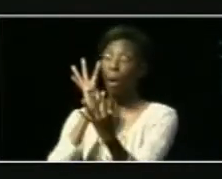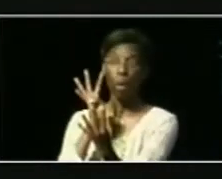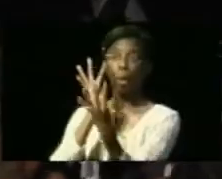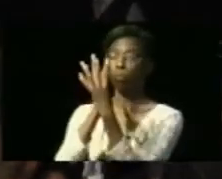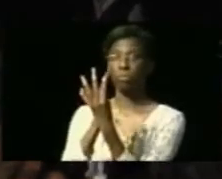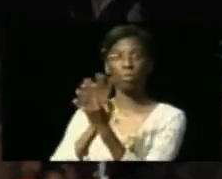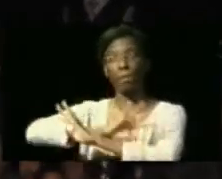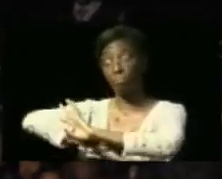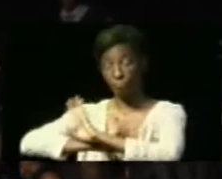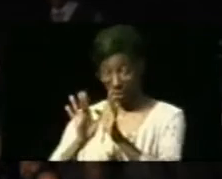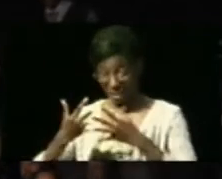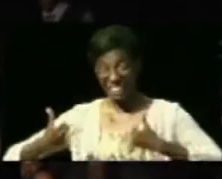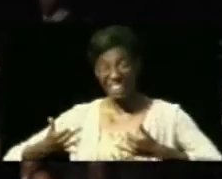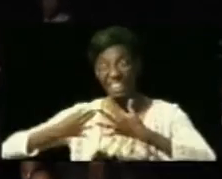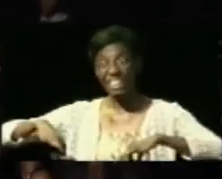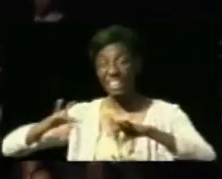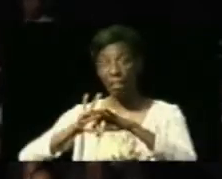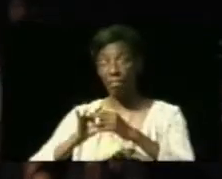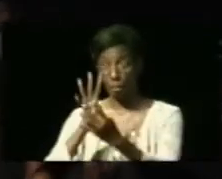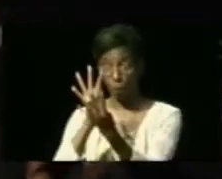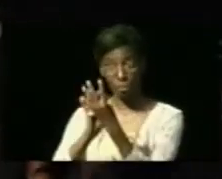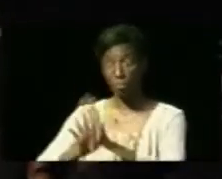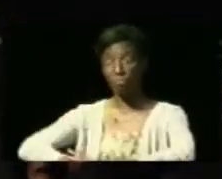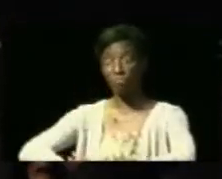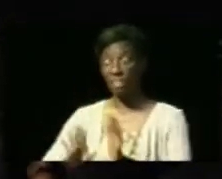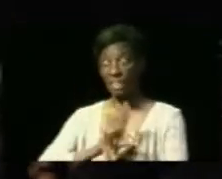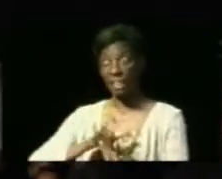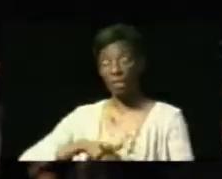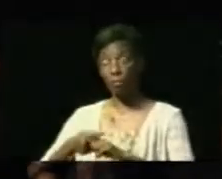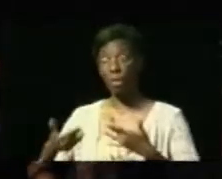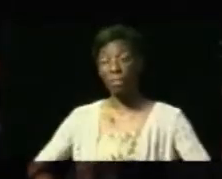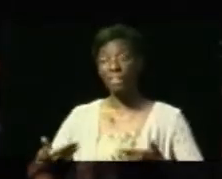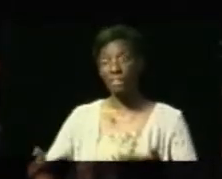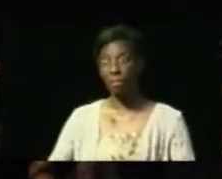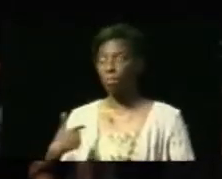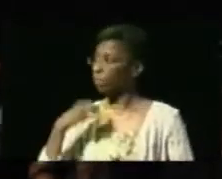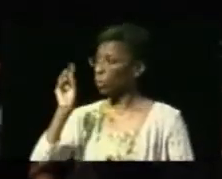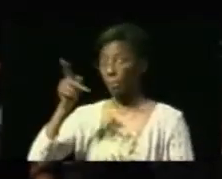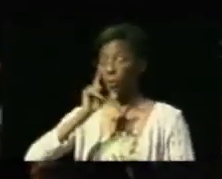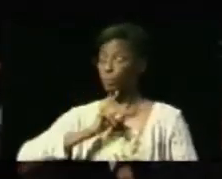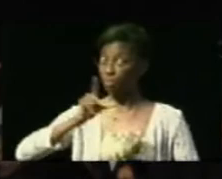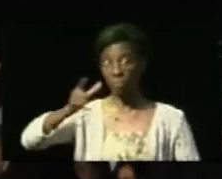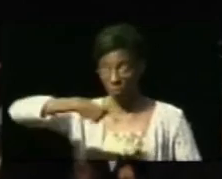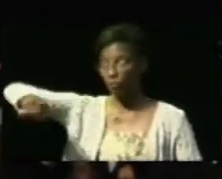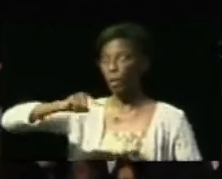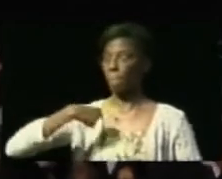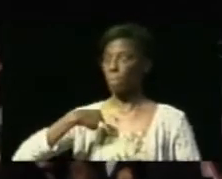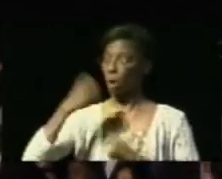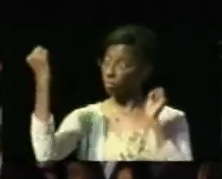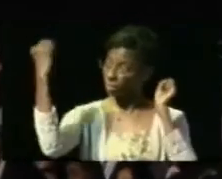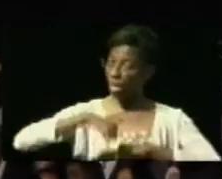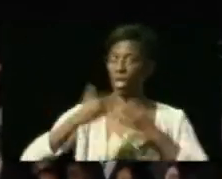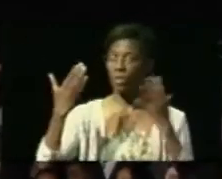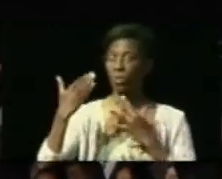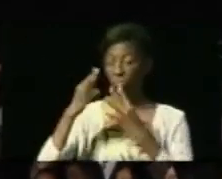cette terre. That you and I will make an agreement. Que nous, vous et moi, nous allons prendre un accord. That when we get to heaven. Que lorsque nous allons